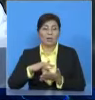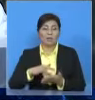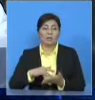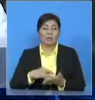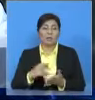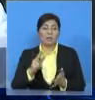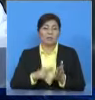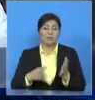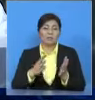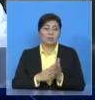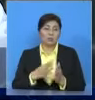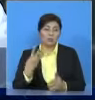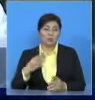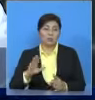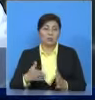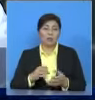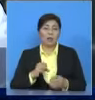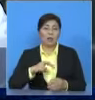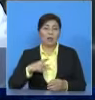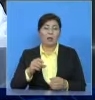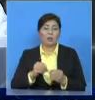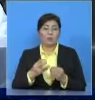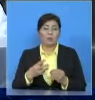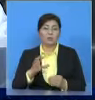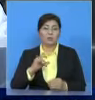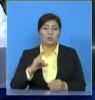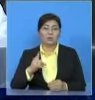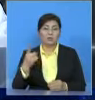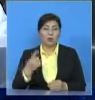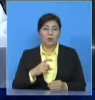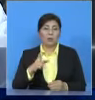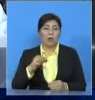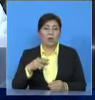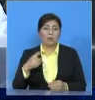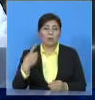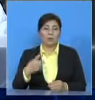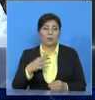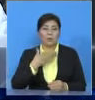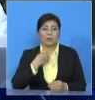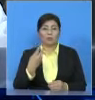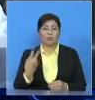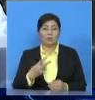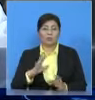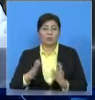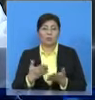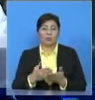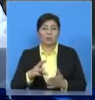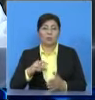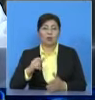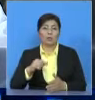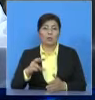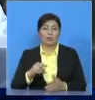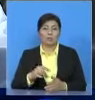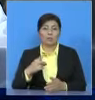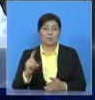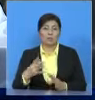84 жағдай. Алғада 15 жағдай, Ырғызда 1, Хамдада 1 жағдай, Мартөкте 2 жағдай, Мұғалжарда